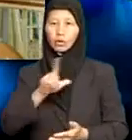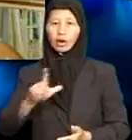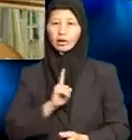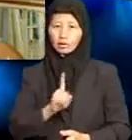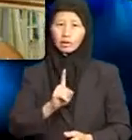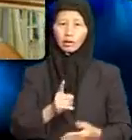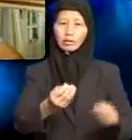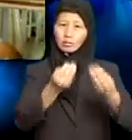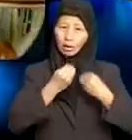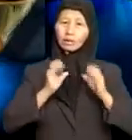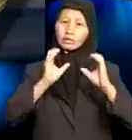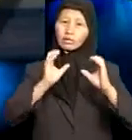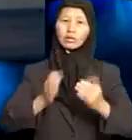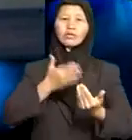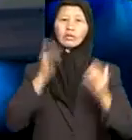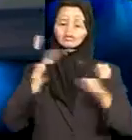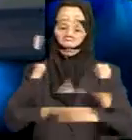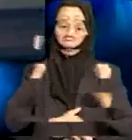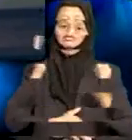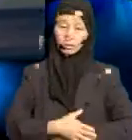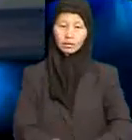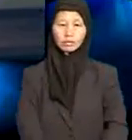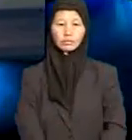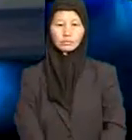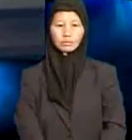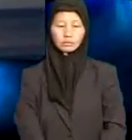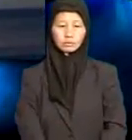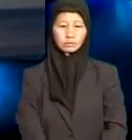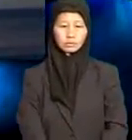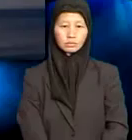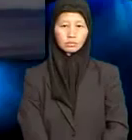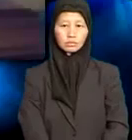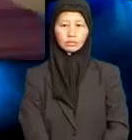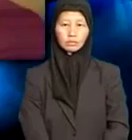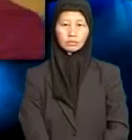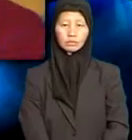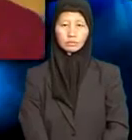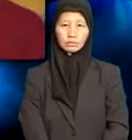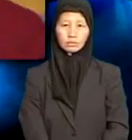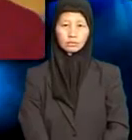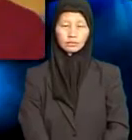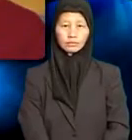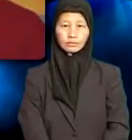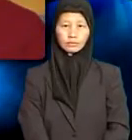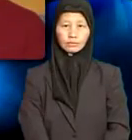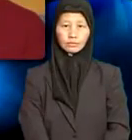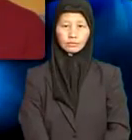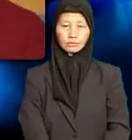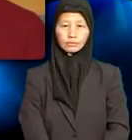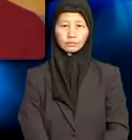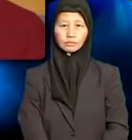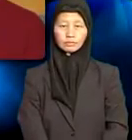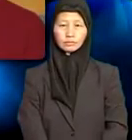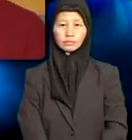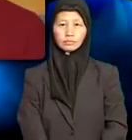yang mudah lagi memudahkan. Salli fardhu zuhri arba'a